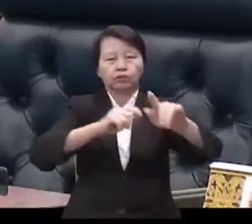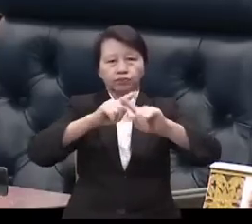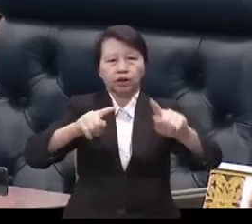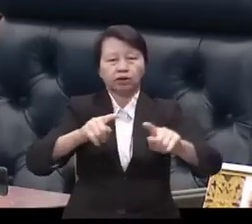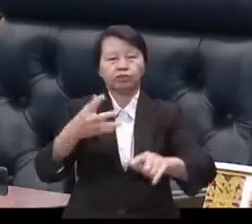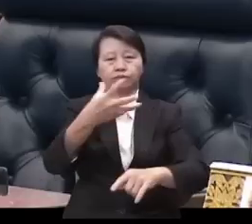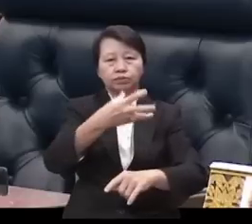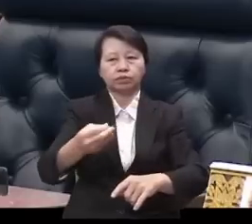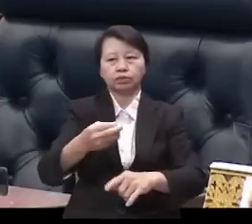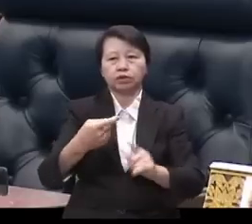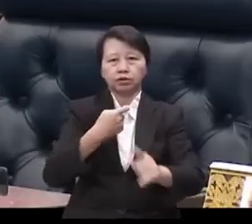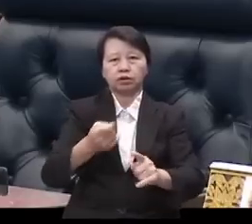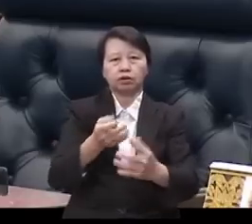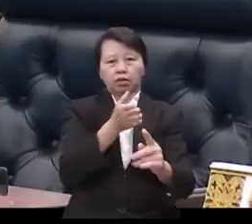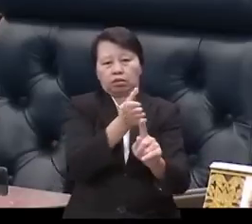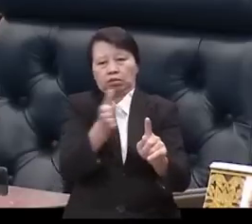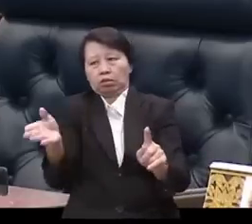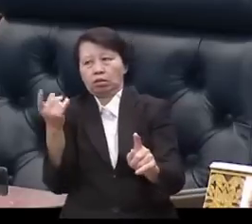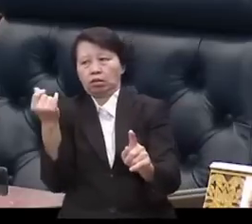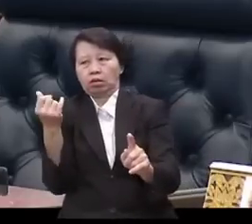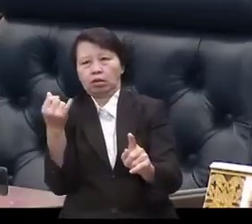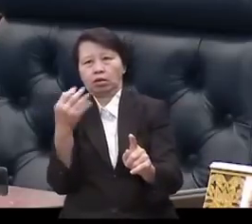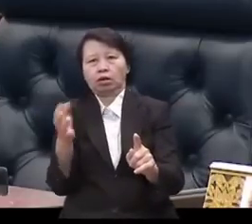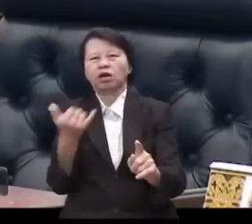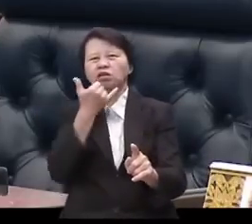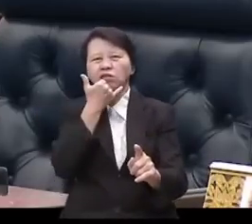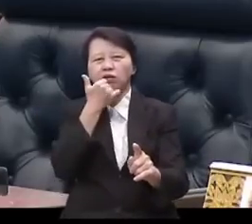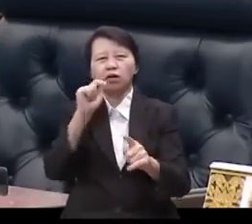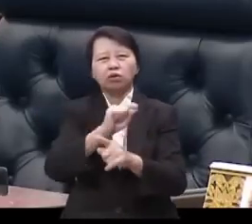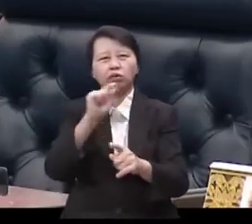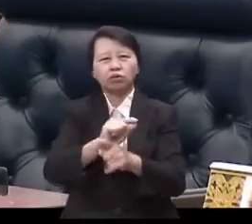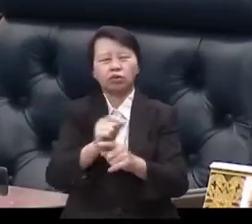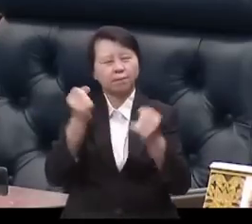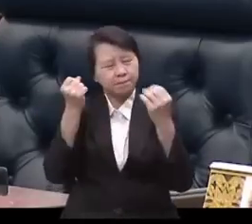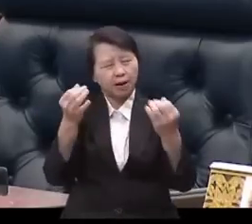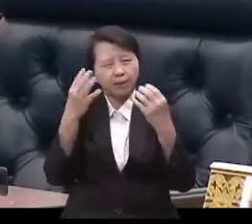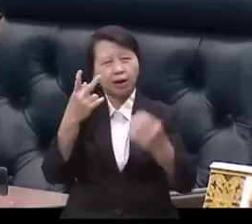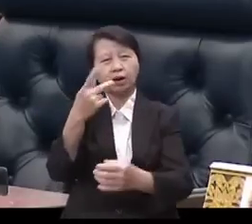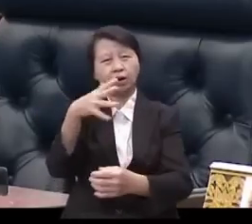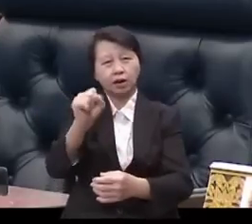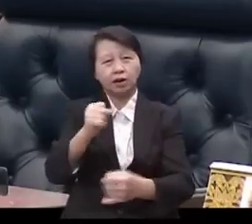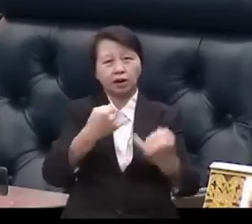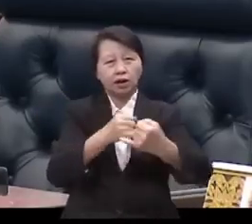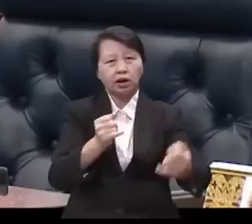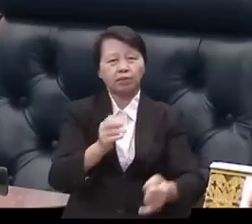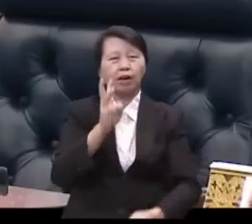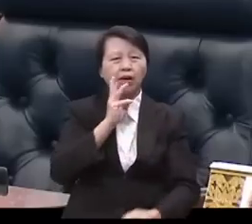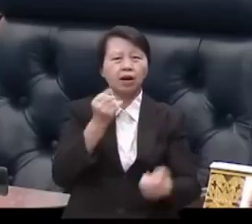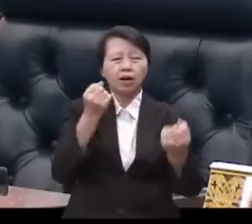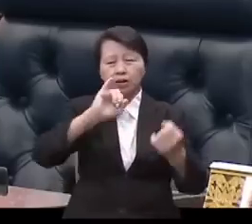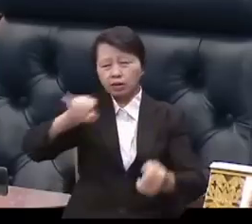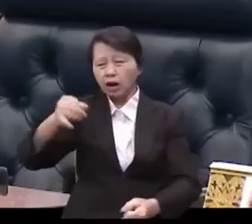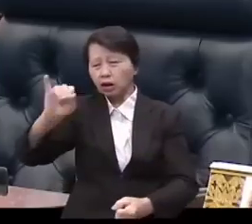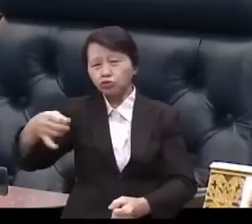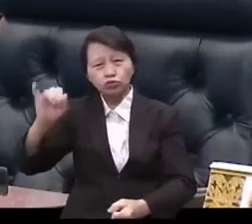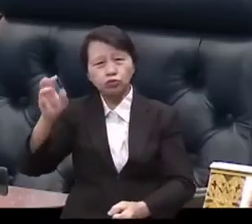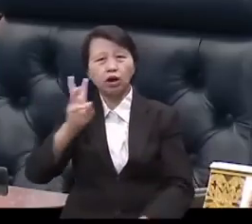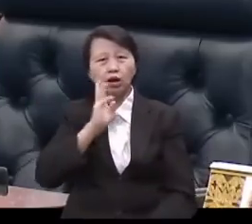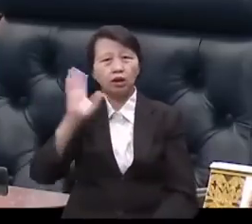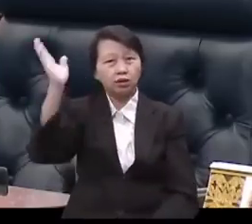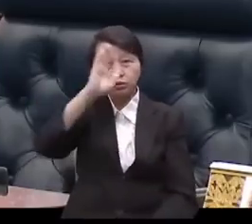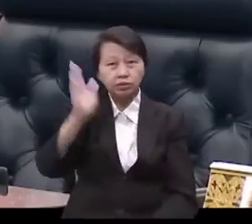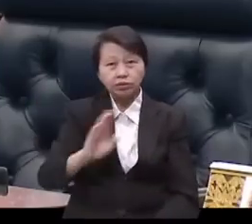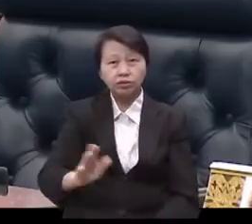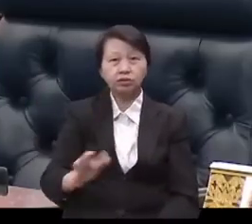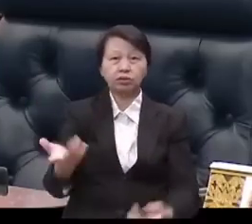di samping itu juga dari segi ketirisan, penyalahgunaan. Dah banyak kes dah, jabatan air beratus juta di jabatan tak pernah